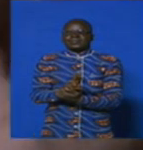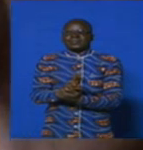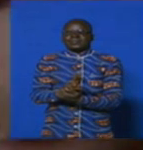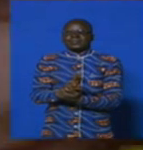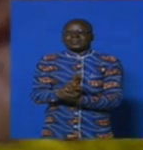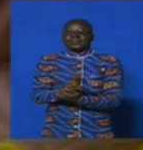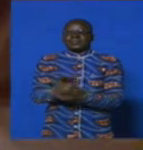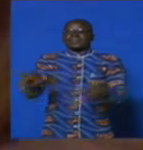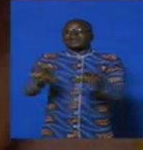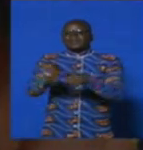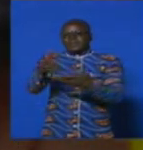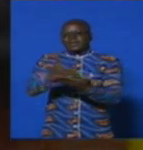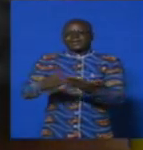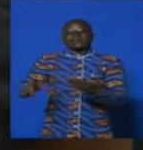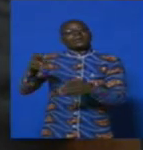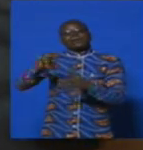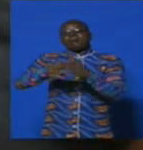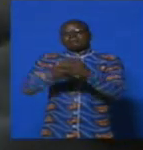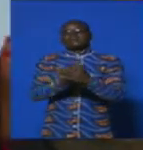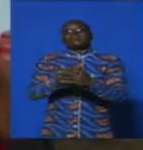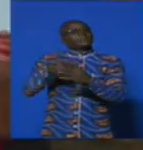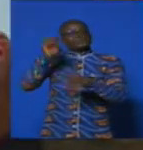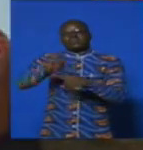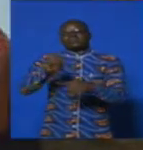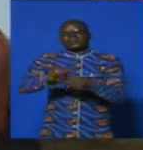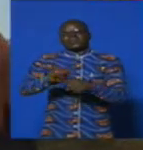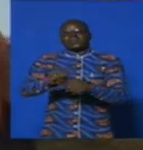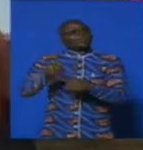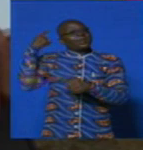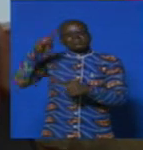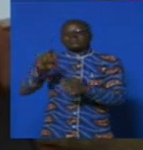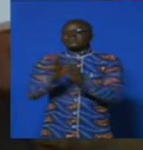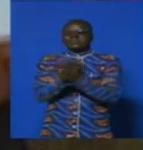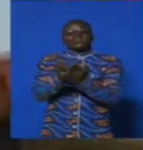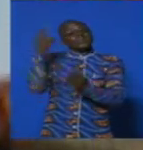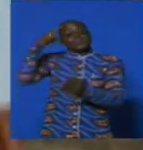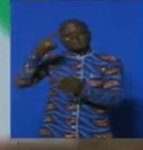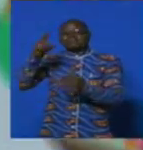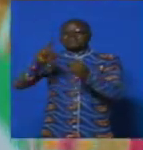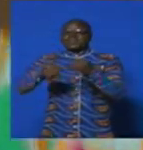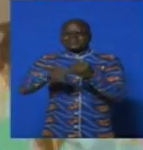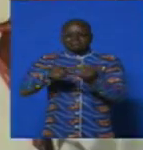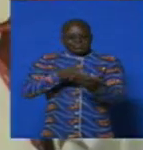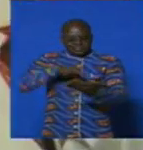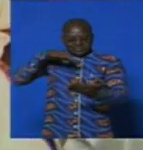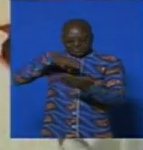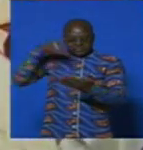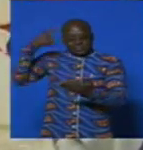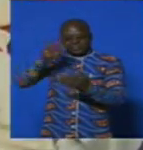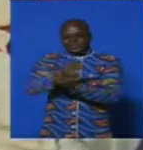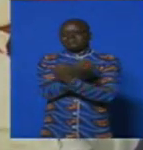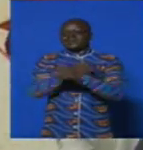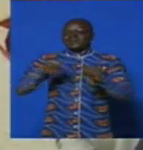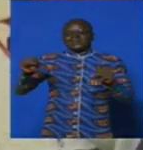Même à quelques instants avant le début des épreuves, on ne lâche pas les cahiers. Les dernières révisions peuvent sauver. Nous sommes en train de regarder